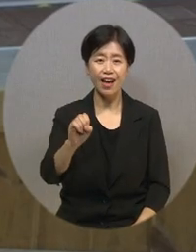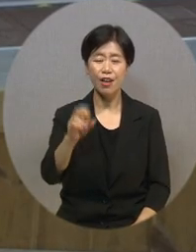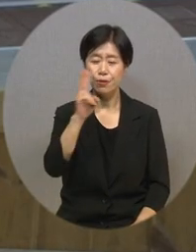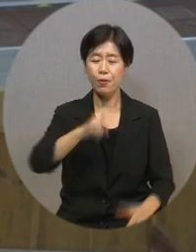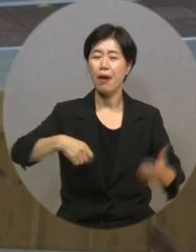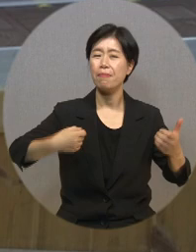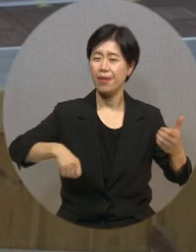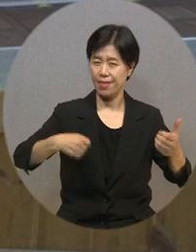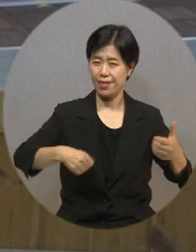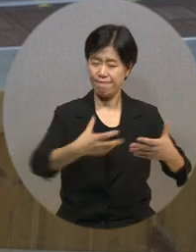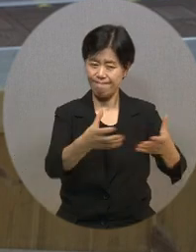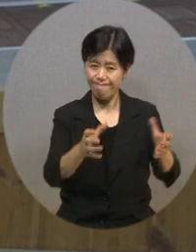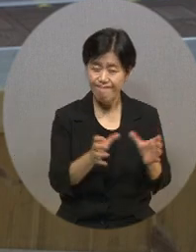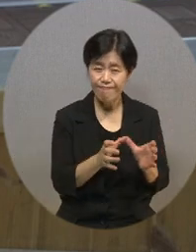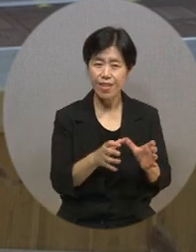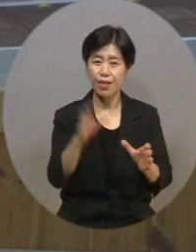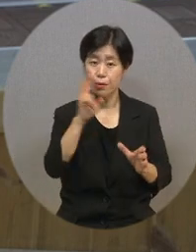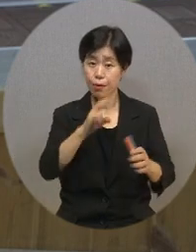또 열심히 또 음악을 하면서